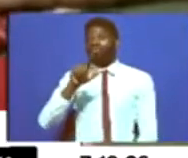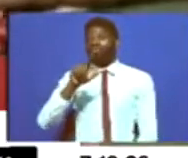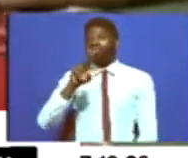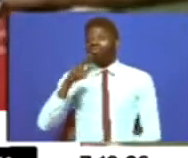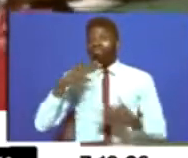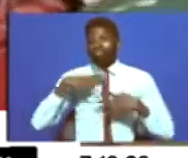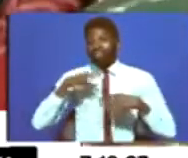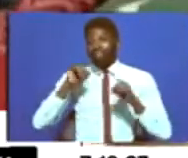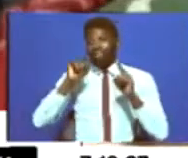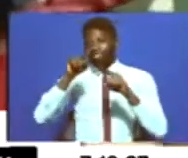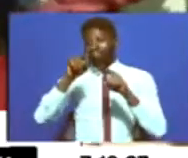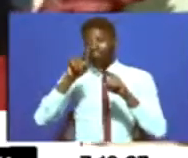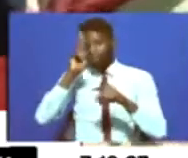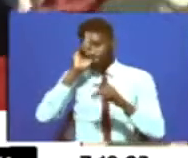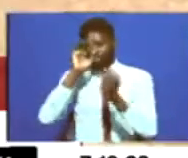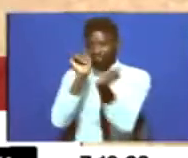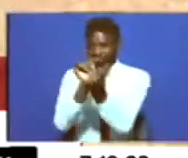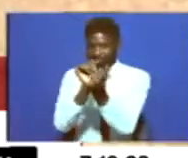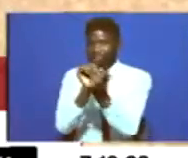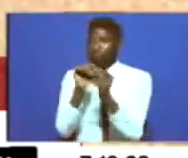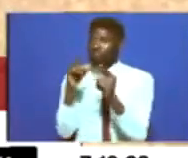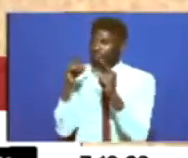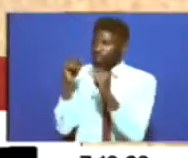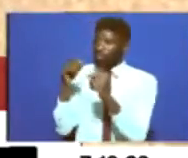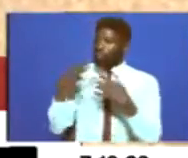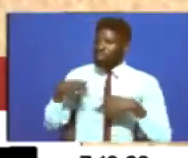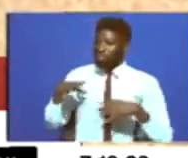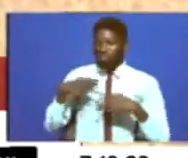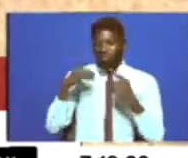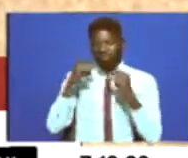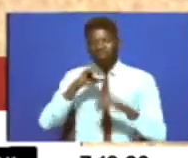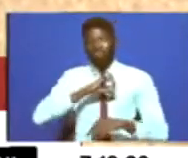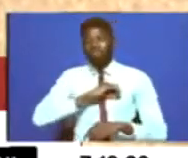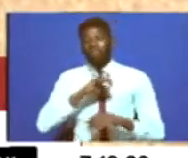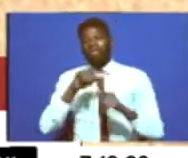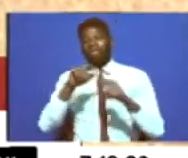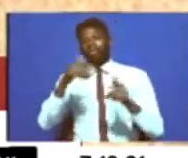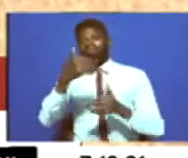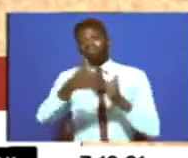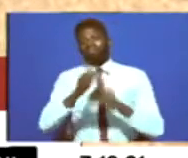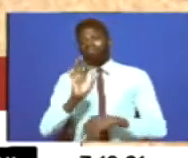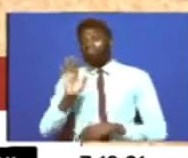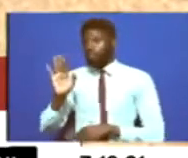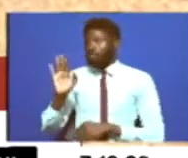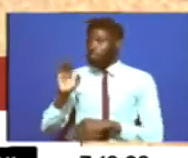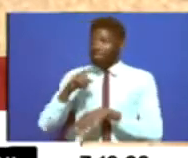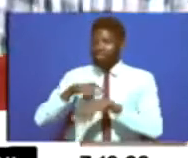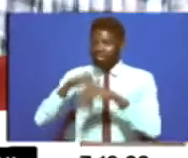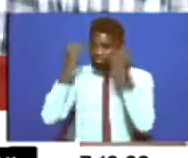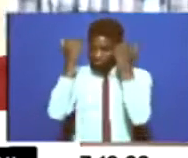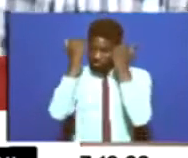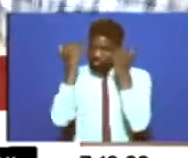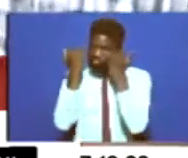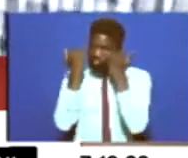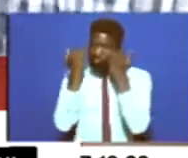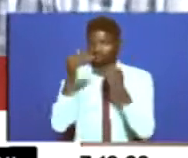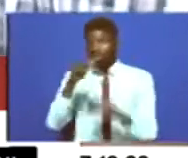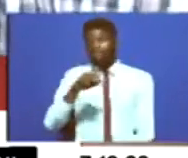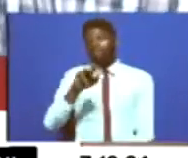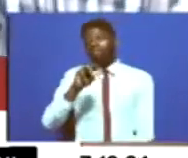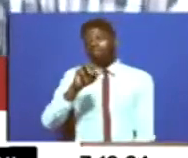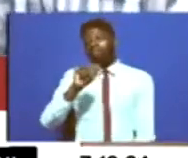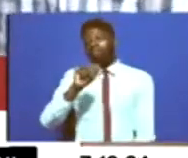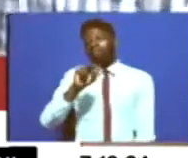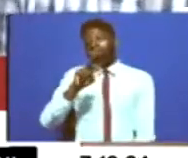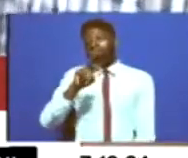ardhi inayopakana na yake licha ya kupata agizo la mahakama kutoka mahakama ya Mavoko. I don't understand why it